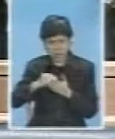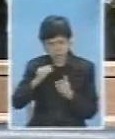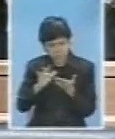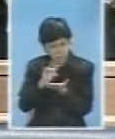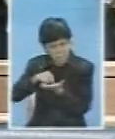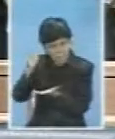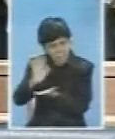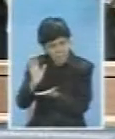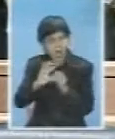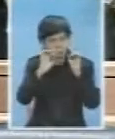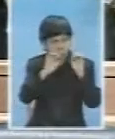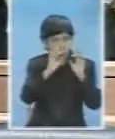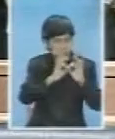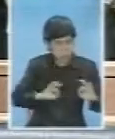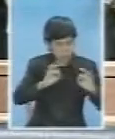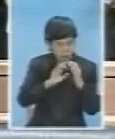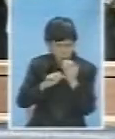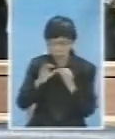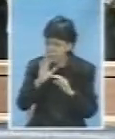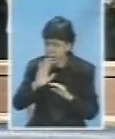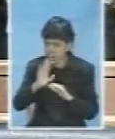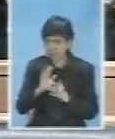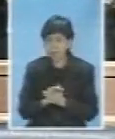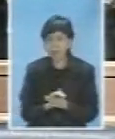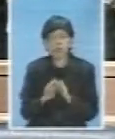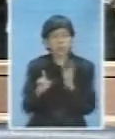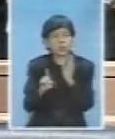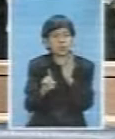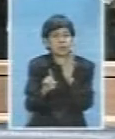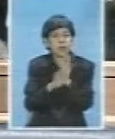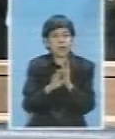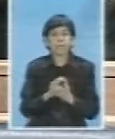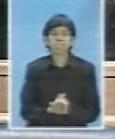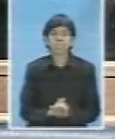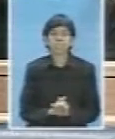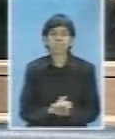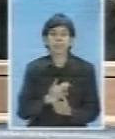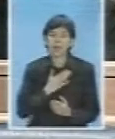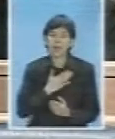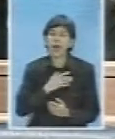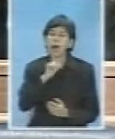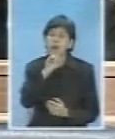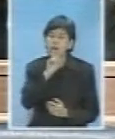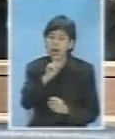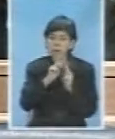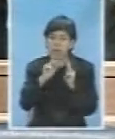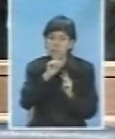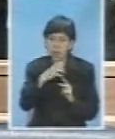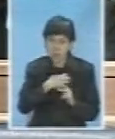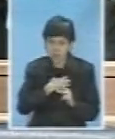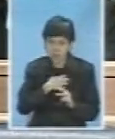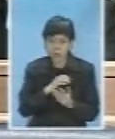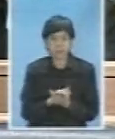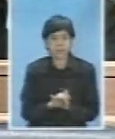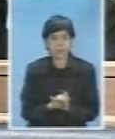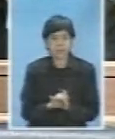ที่เครื่องมือหรือไม่ใช่อยู่ที่คอมพิวเตอร์ครับท่านประธานประเด็นสุดท้ายครับท่านประธานครับที่อยากจะเรียนถามคณะกรรมการก็คือประเ